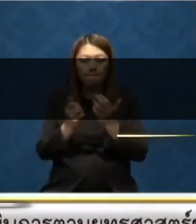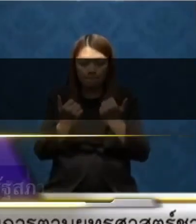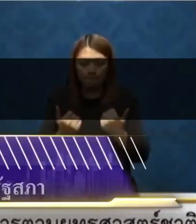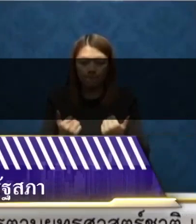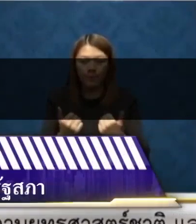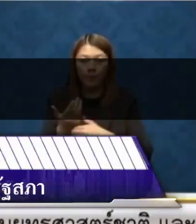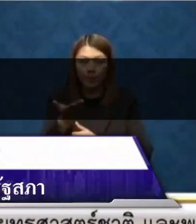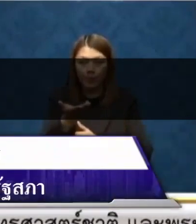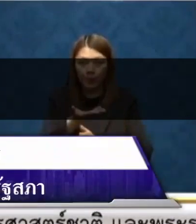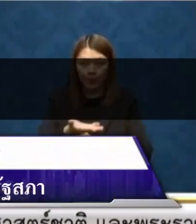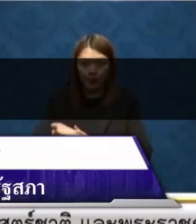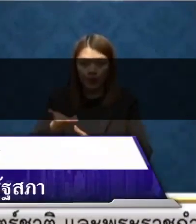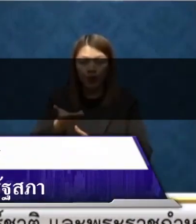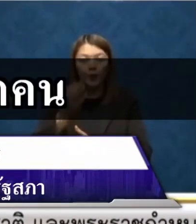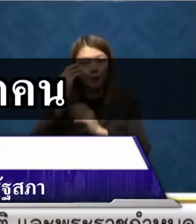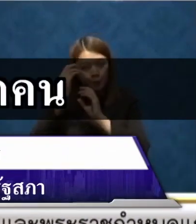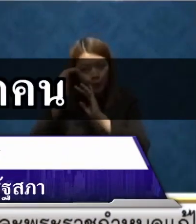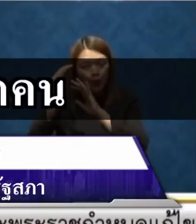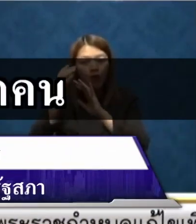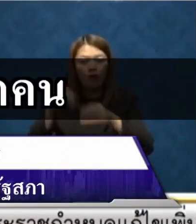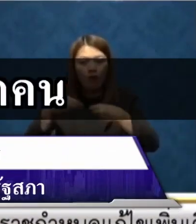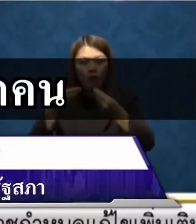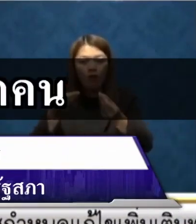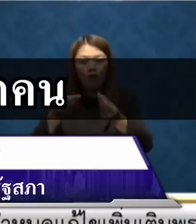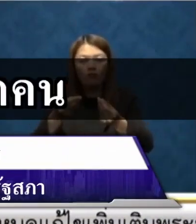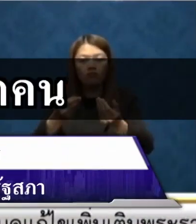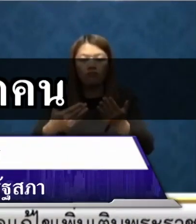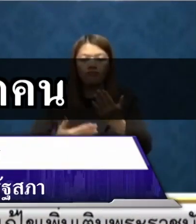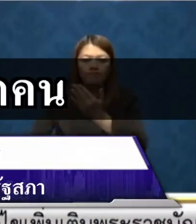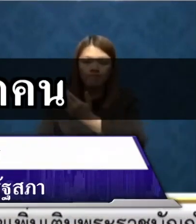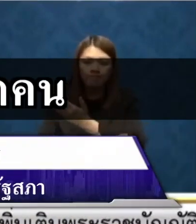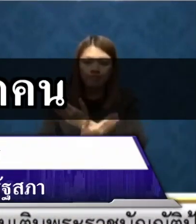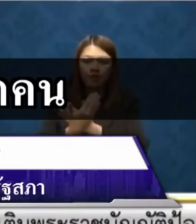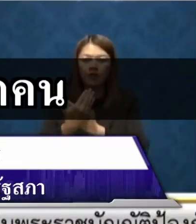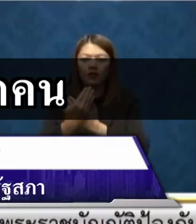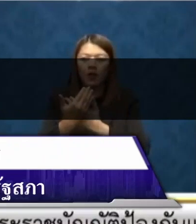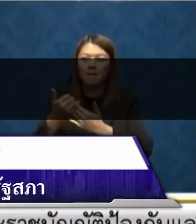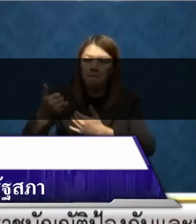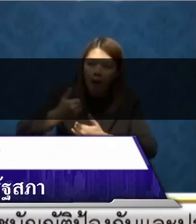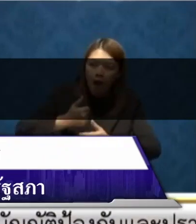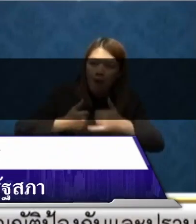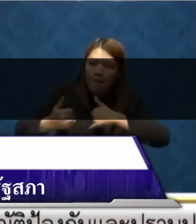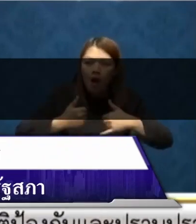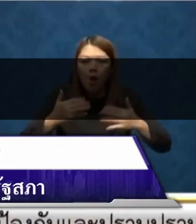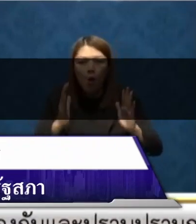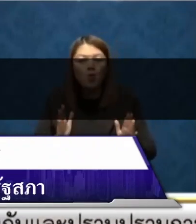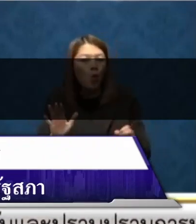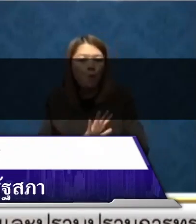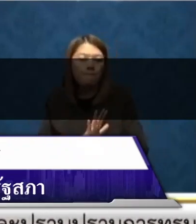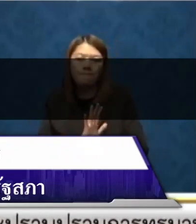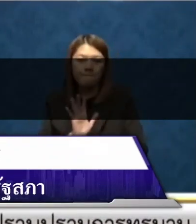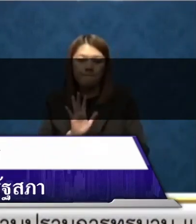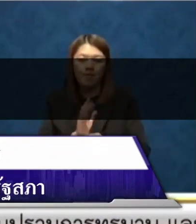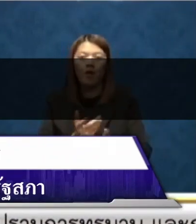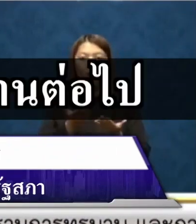มขอหวังว่าแม้เราจะไม่มีโอกาสกลับมาทุกคนแต่ขอให้เ